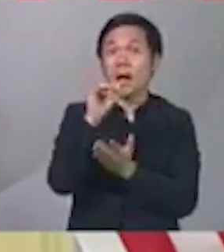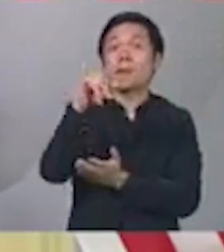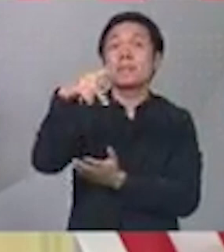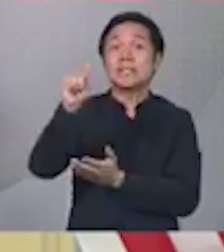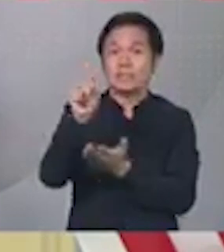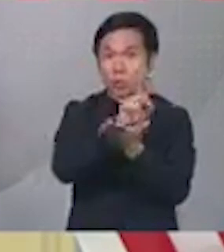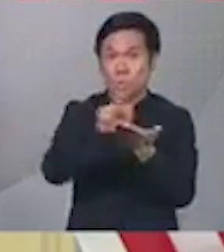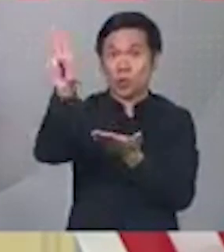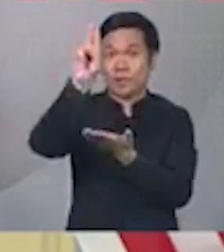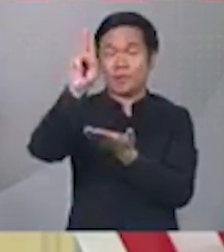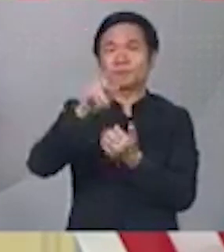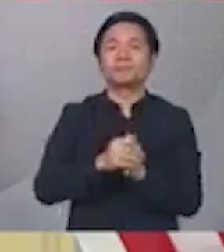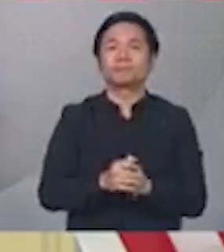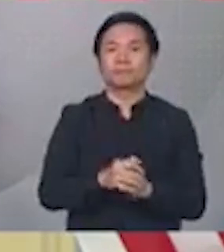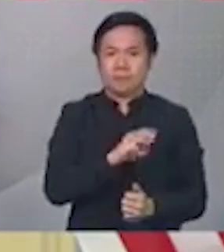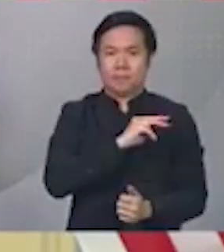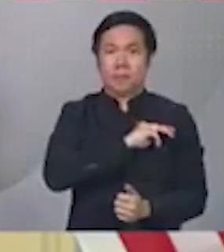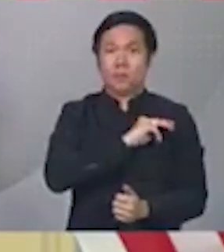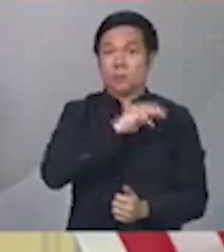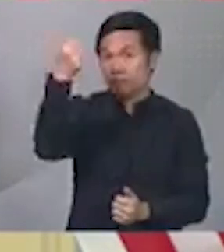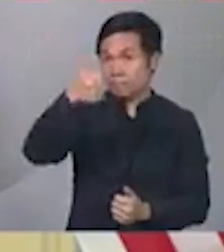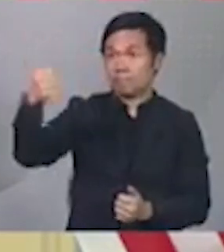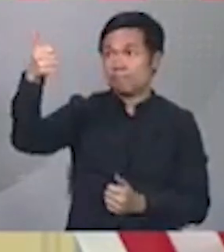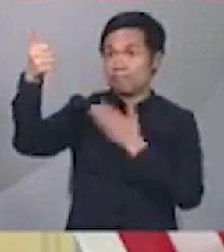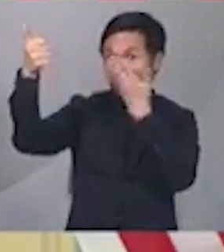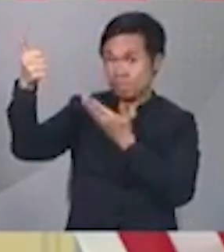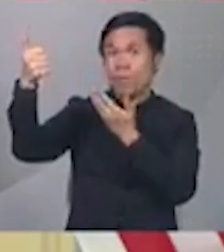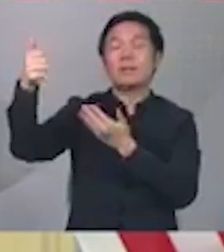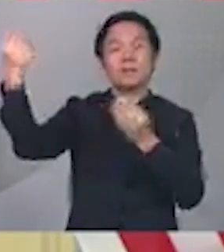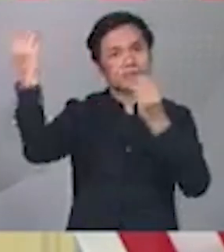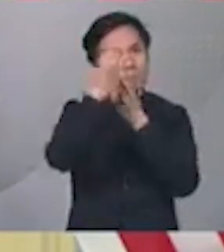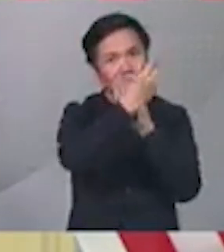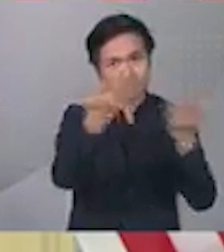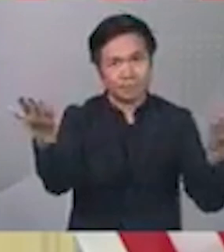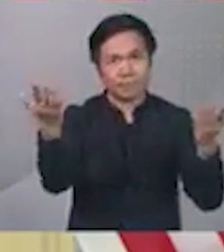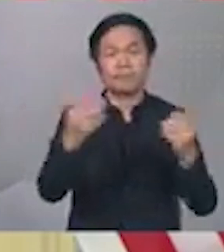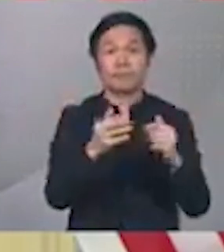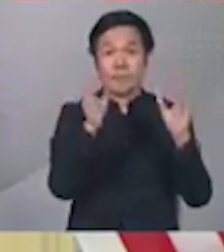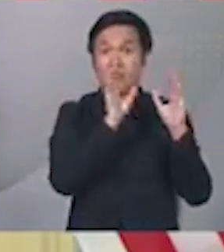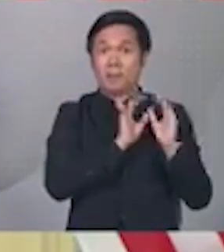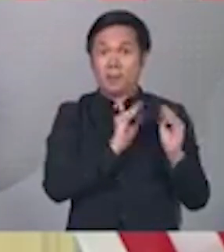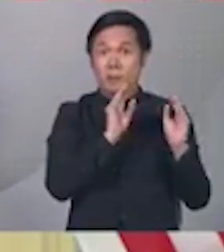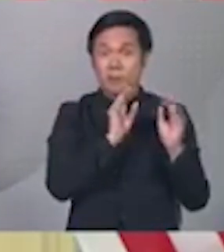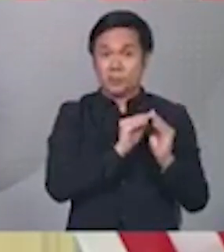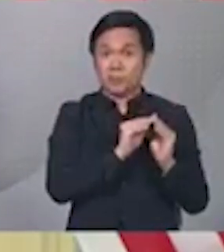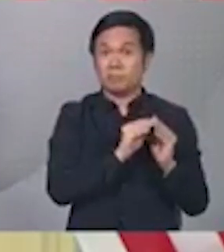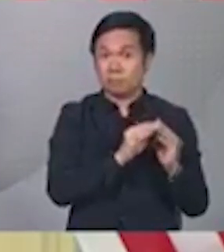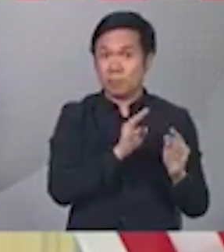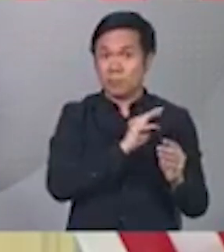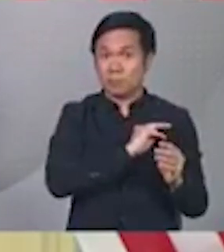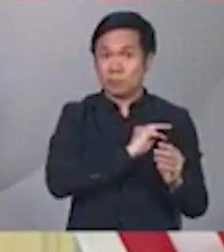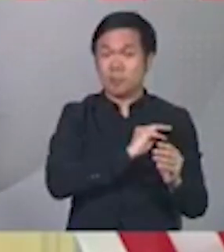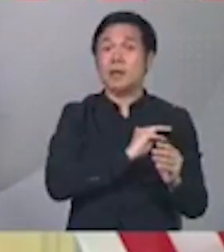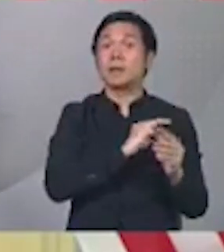Hai menteri pengajian tinggi yang hormat detuk nuraeni Ahmad telah memaklumkan didalam masyarakat menteri-menteri mengenai